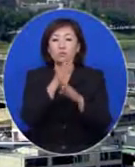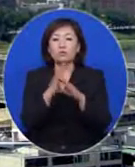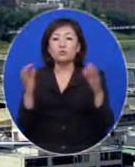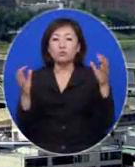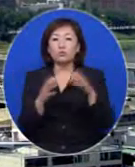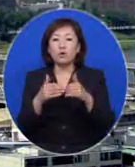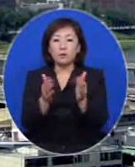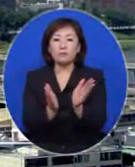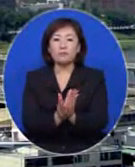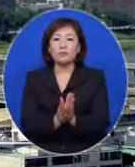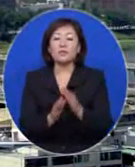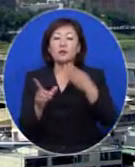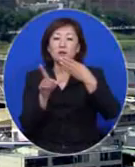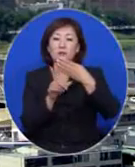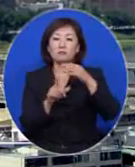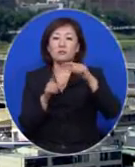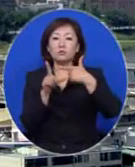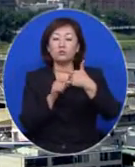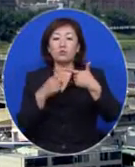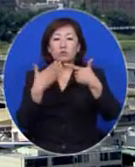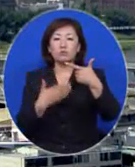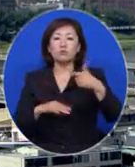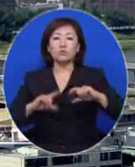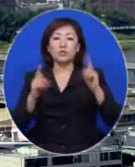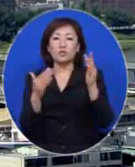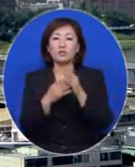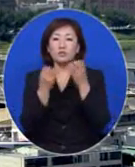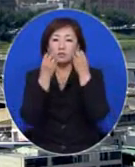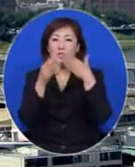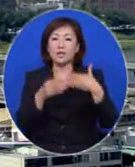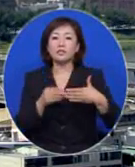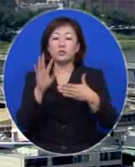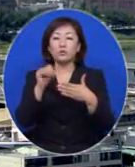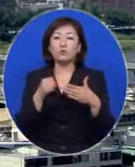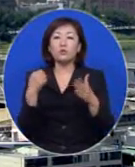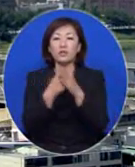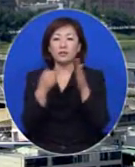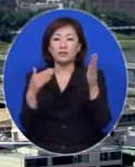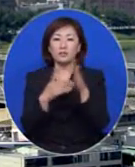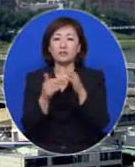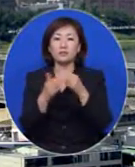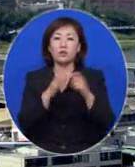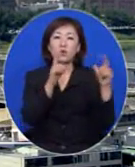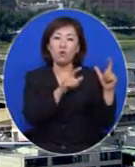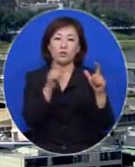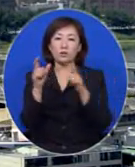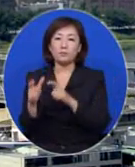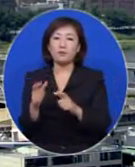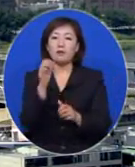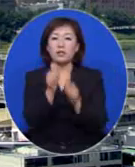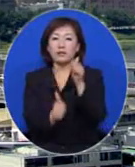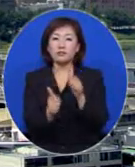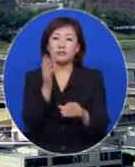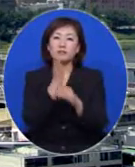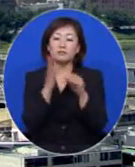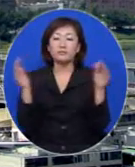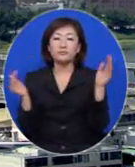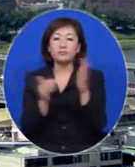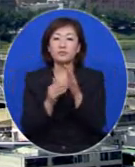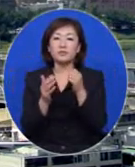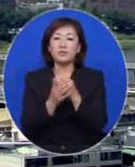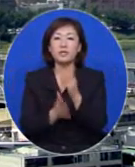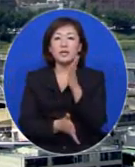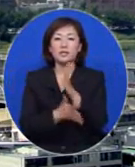민주통합당이 다음 달 9일 새 지도부를 뽑는 전당대회를 앞두고 어제 울산에서 첫 권역별 경선을 치렀습니다.